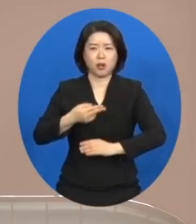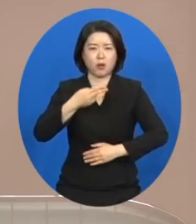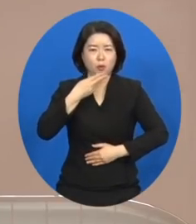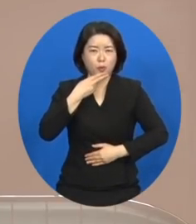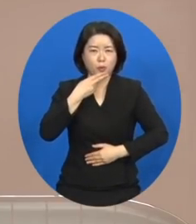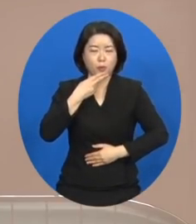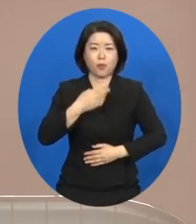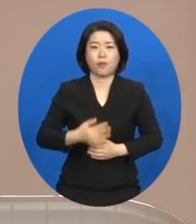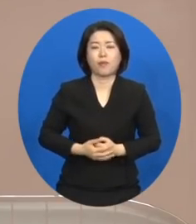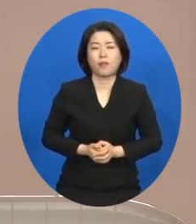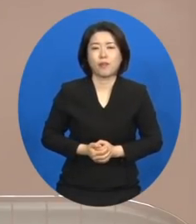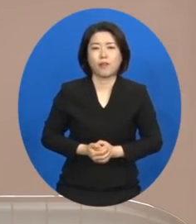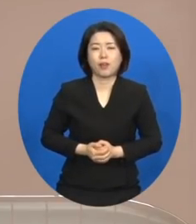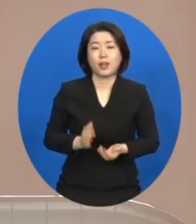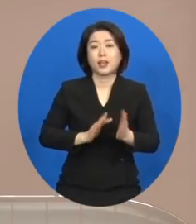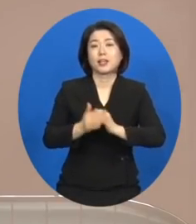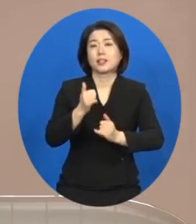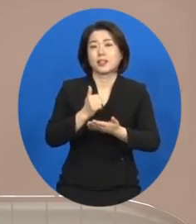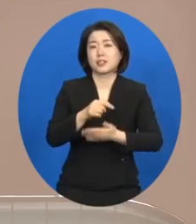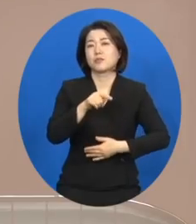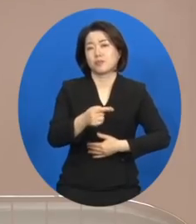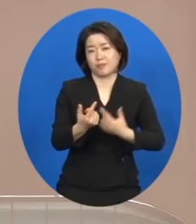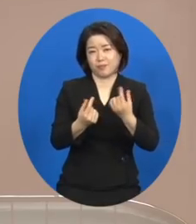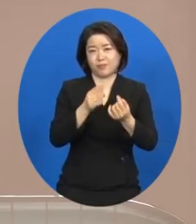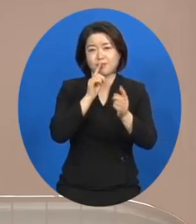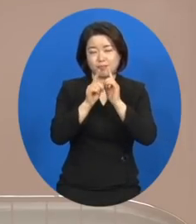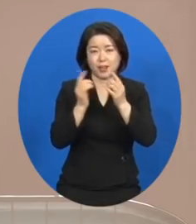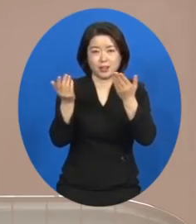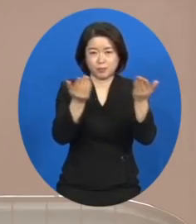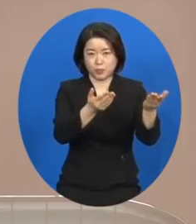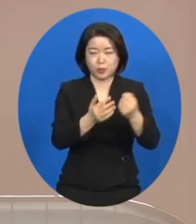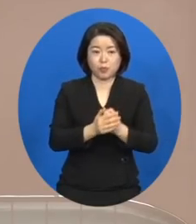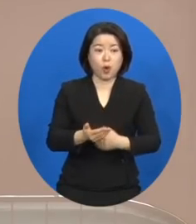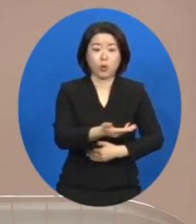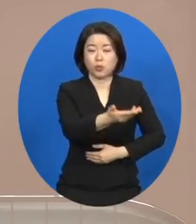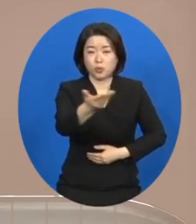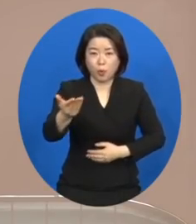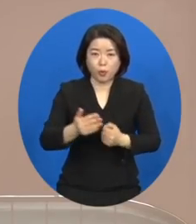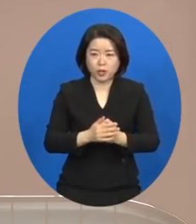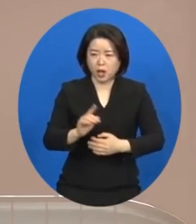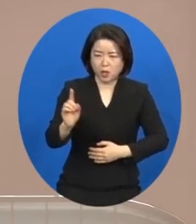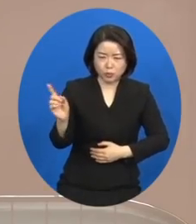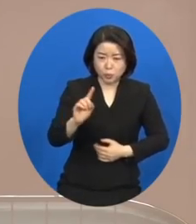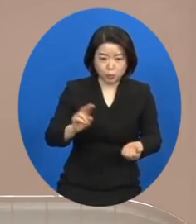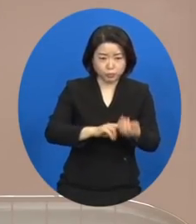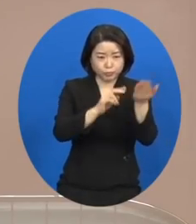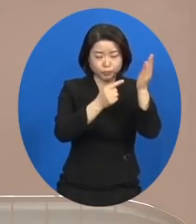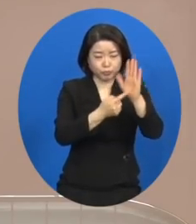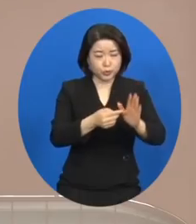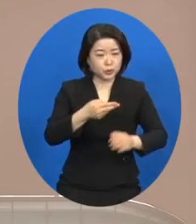예수님은 이 말씀을 하시는 거예요. 너희가 도무지 표징이 없으면 믿으려